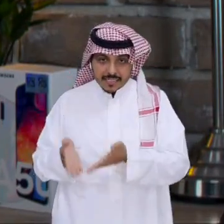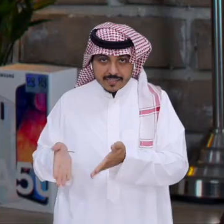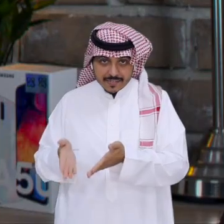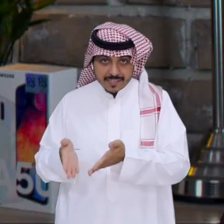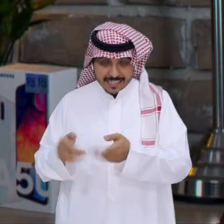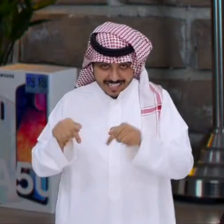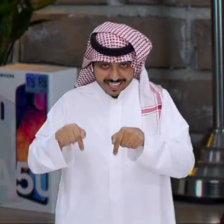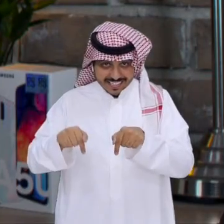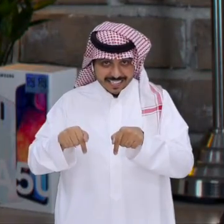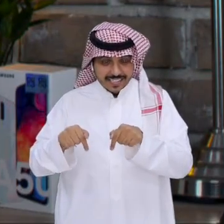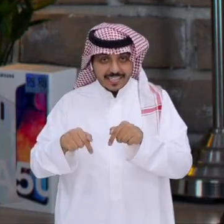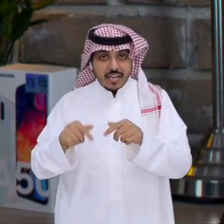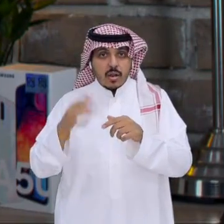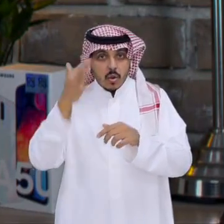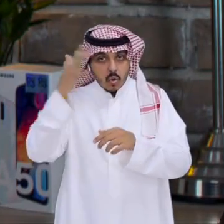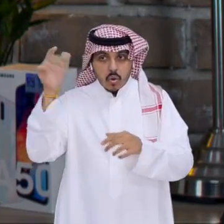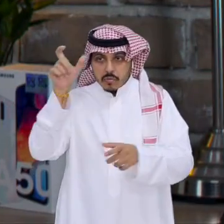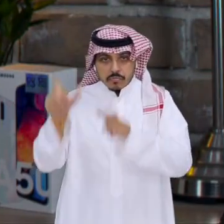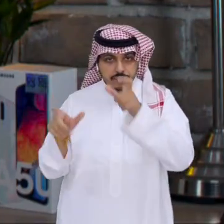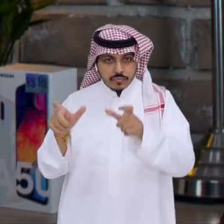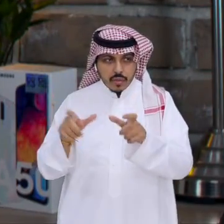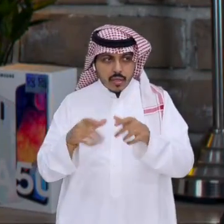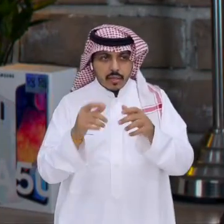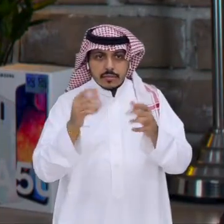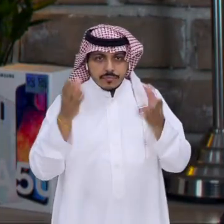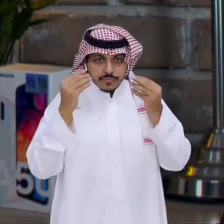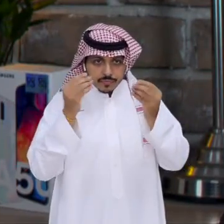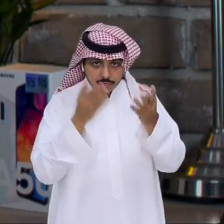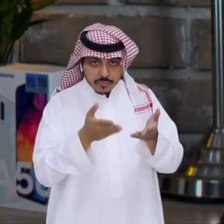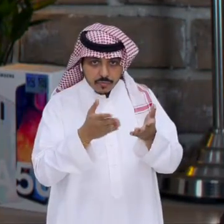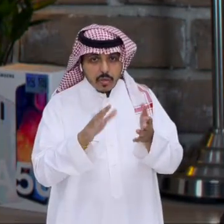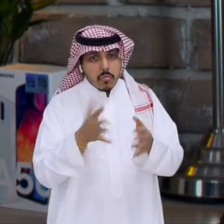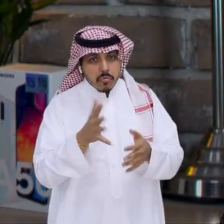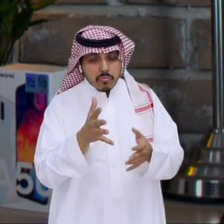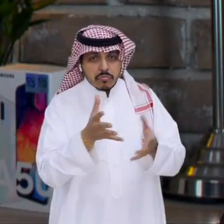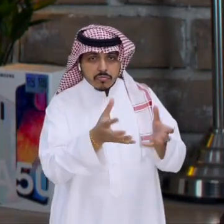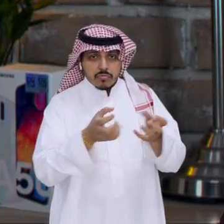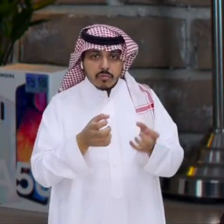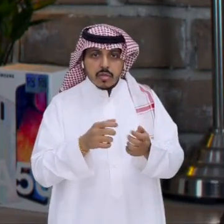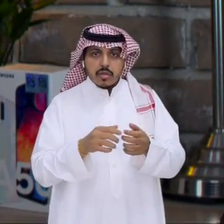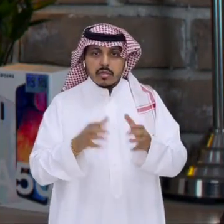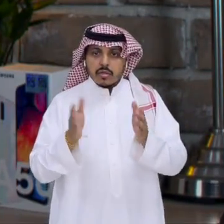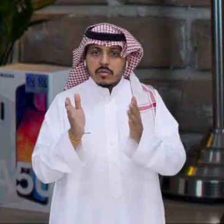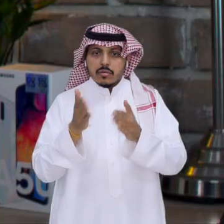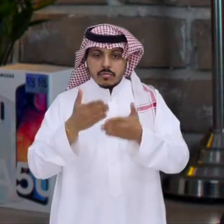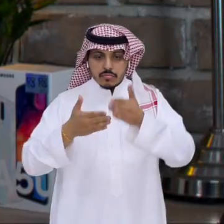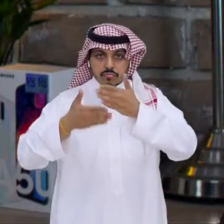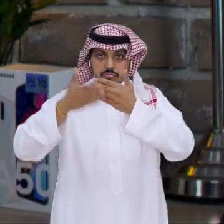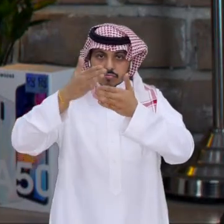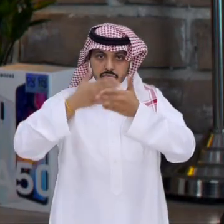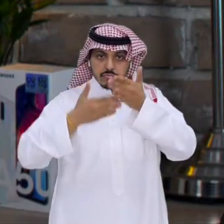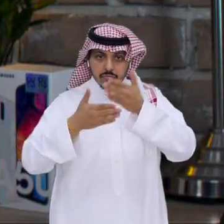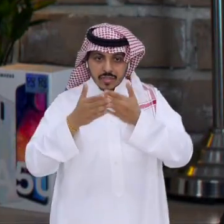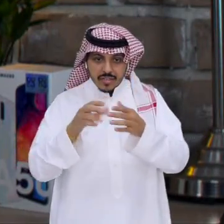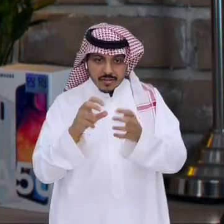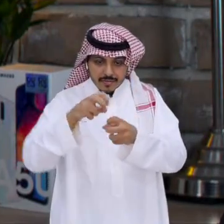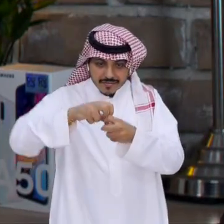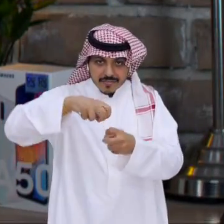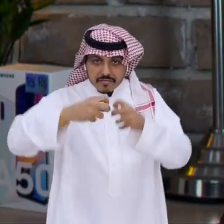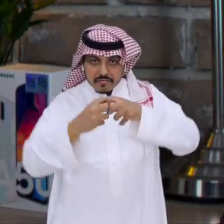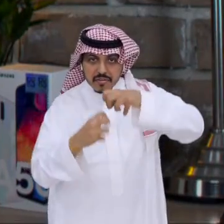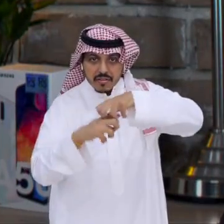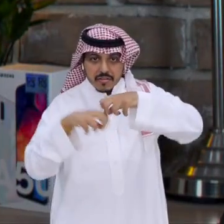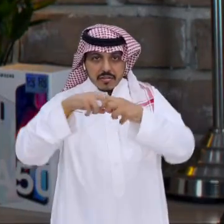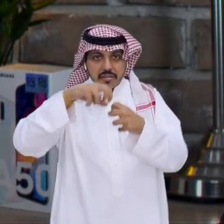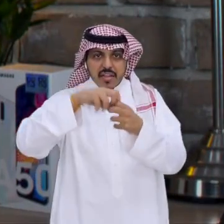زال التطوير فيها مستمر، وأيضا العلماء حطوا في دراستهم أنه يمكن يستخدموها بطريقة البلوكات، يعني زي المكعبات يحطوها فوق بعض أساس يبنوا